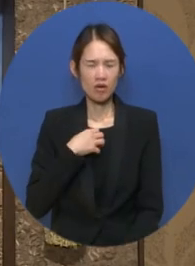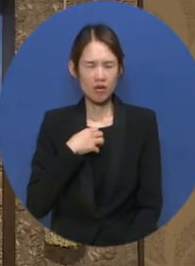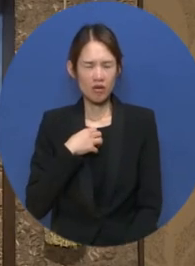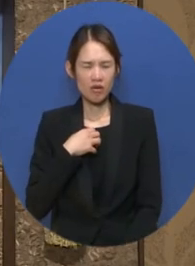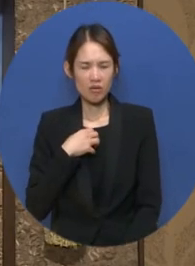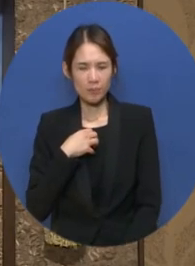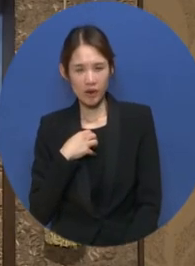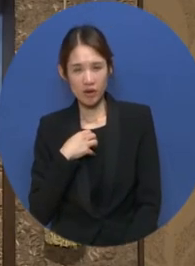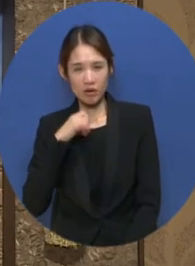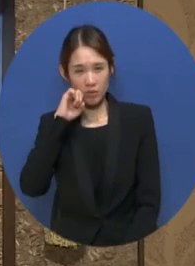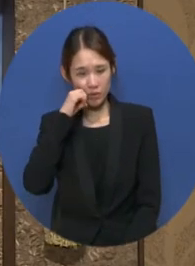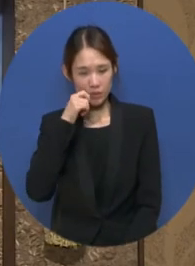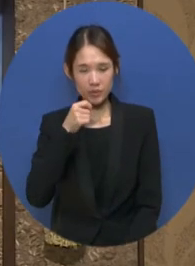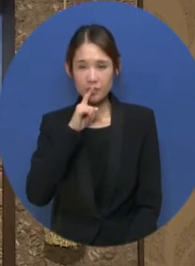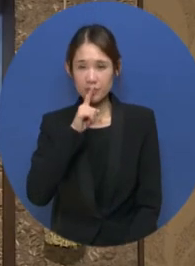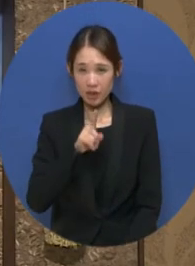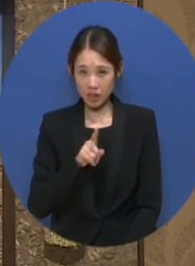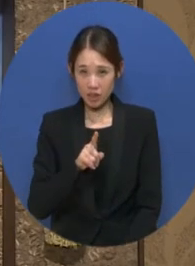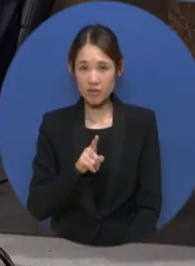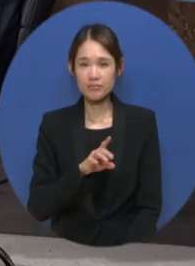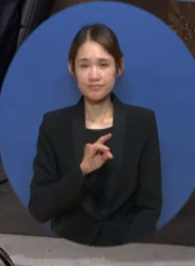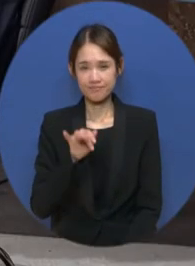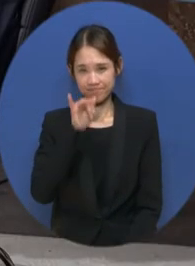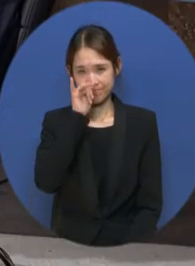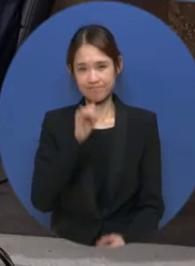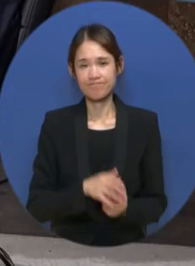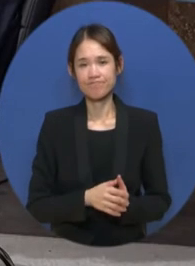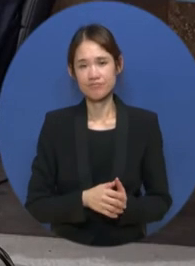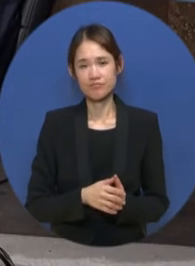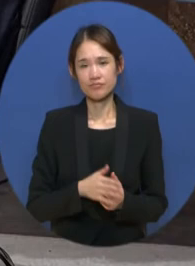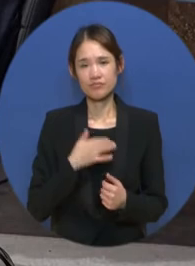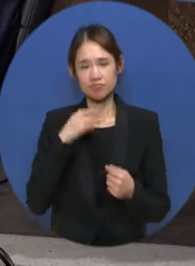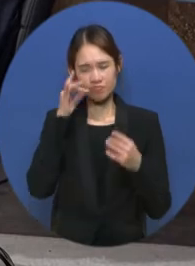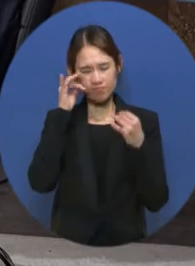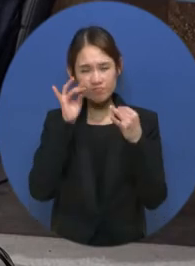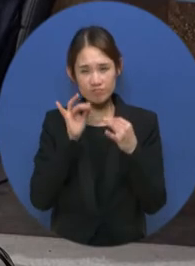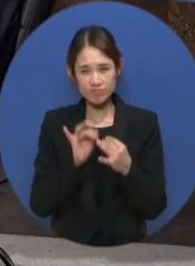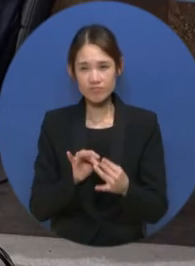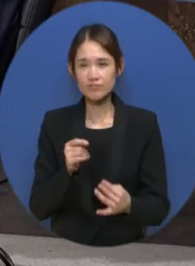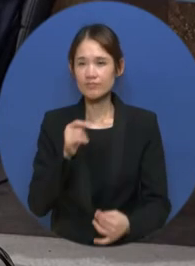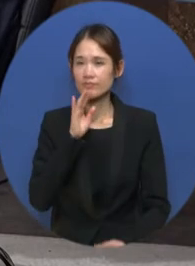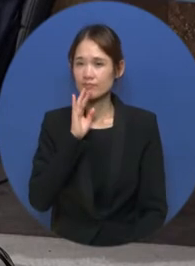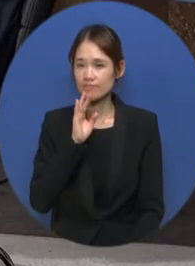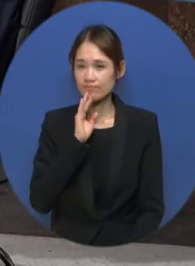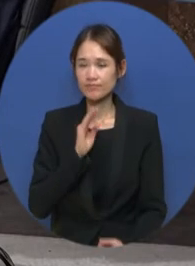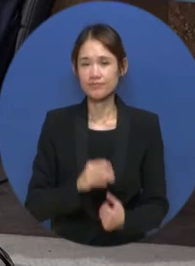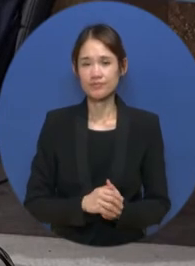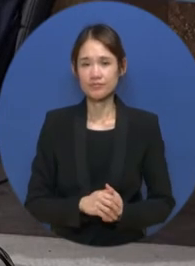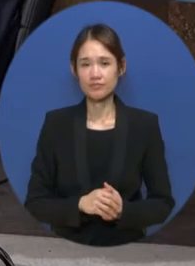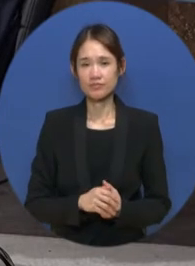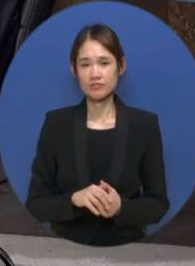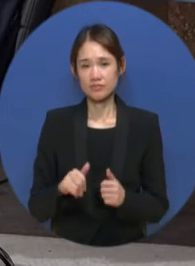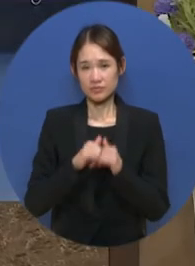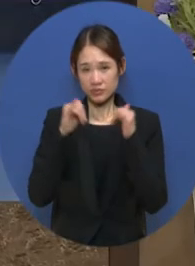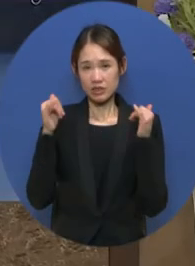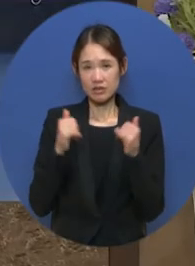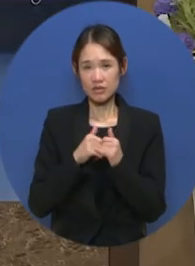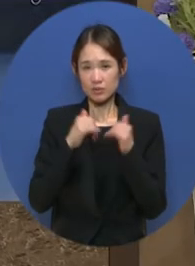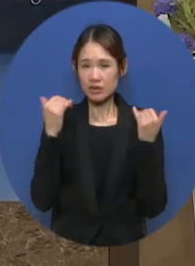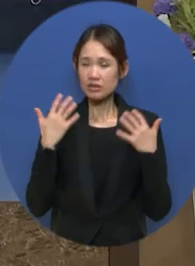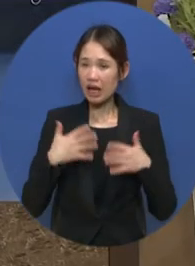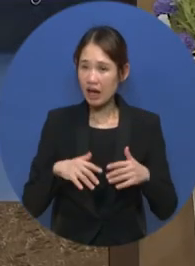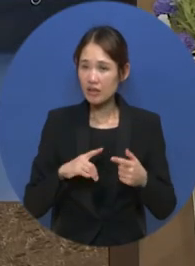이름 건 아닌가라는 생각이 사실을 들어 도 있습니다 네 저도 공감하는 부분 인데요 우리 사회가 이 사회적